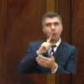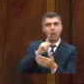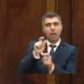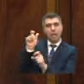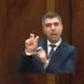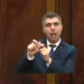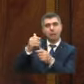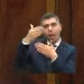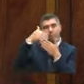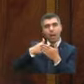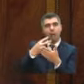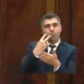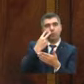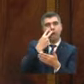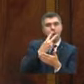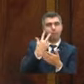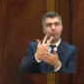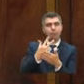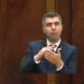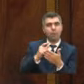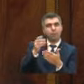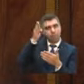يعرفوا وكيشوفوا أذكياء،